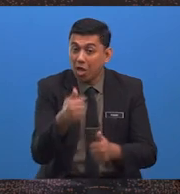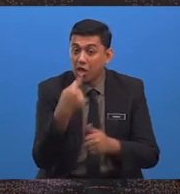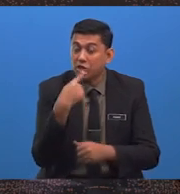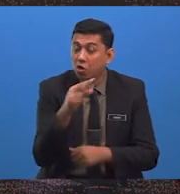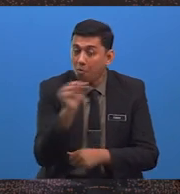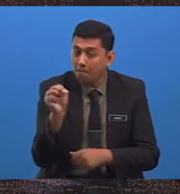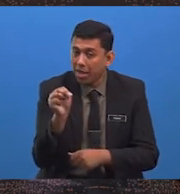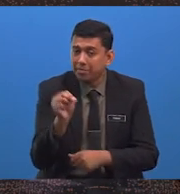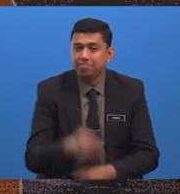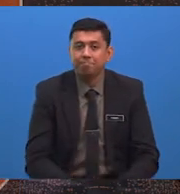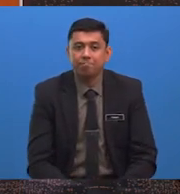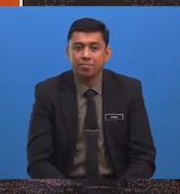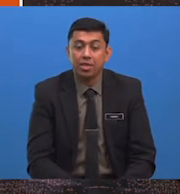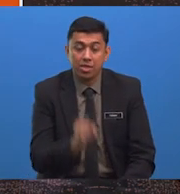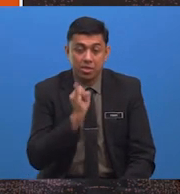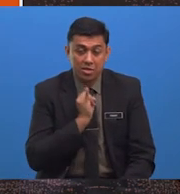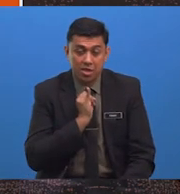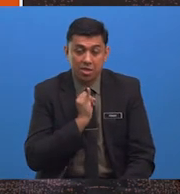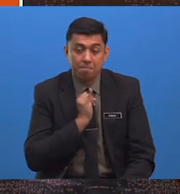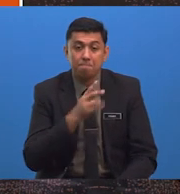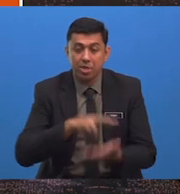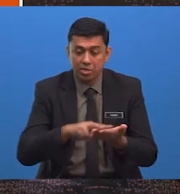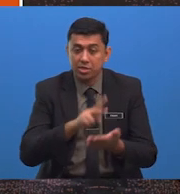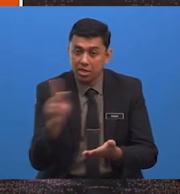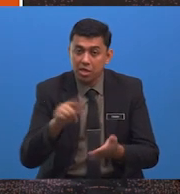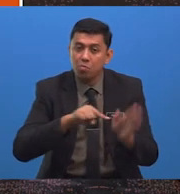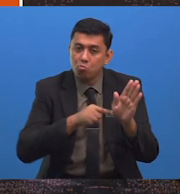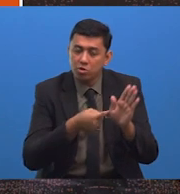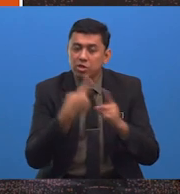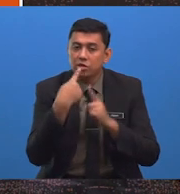Bagus jawapan itu. Saya bacakan semula jawapannya.